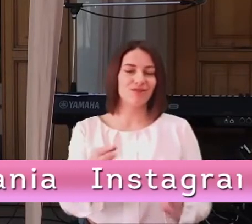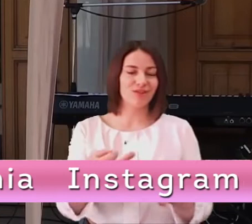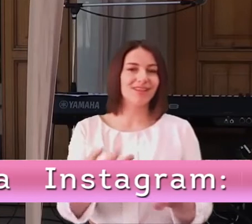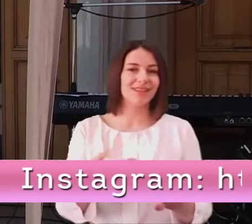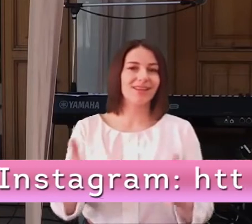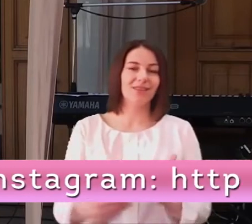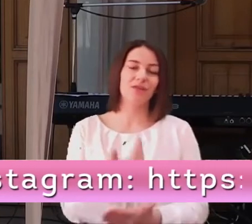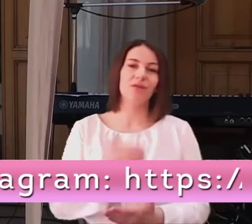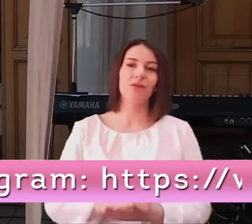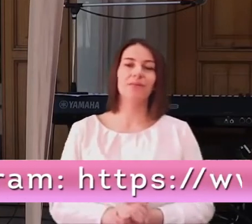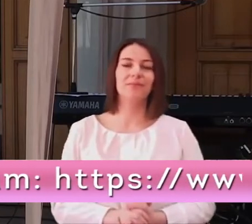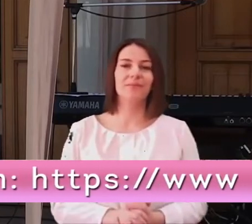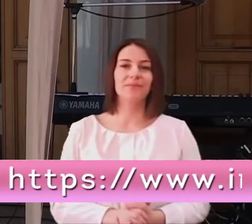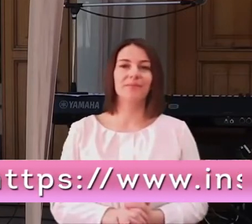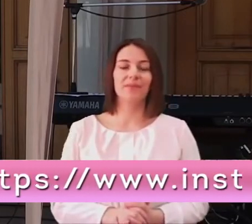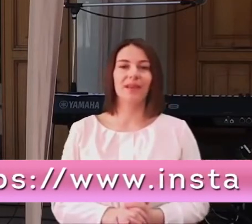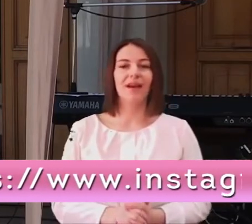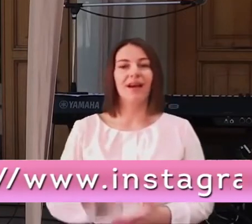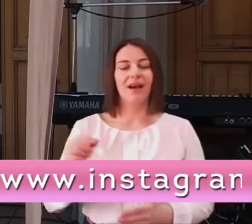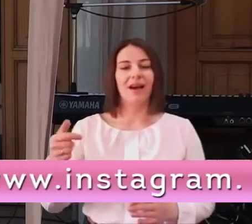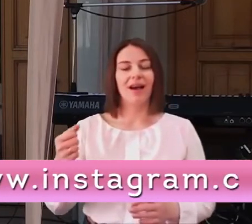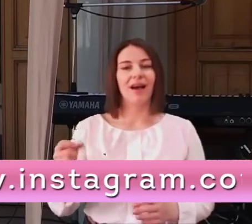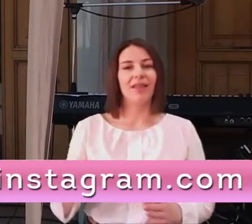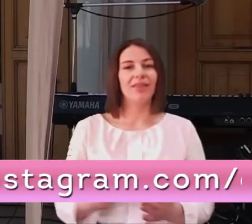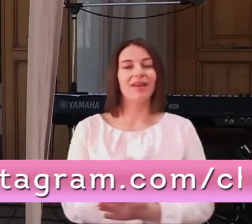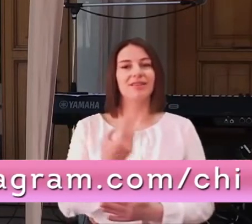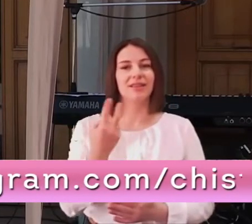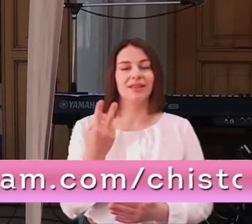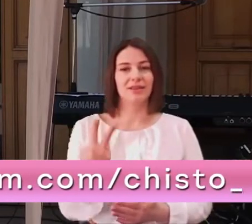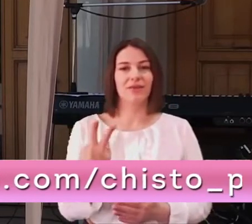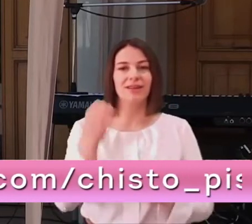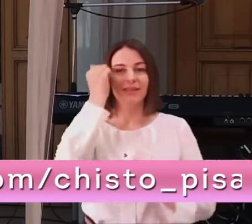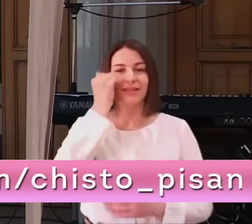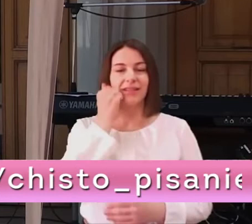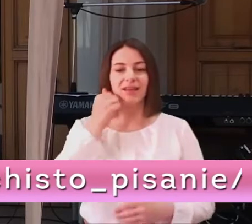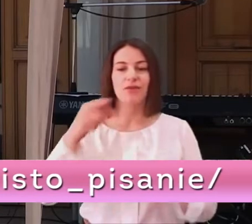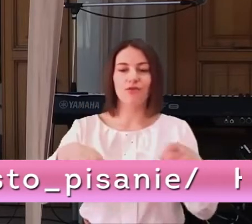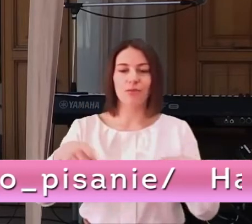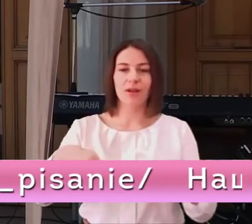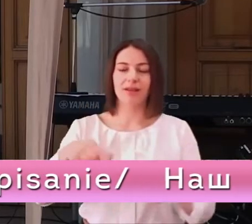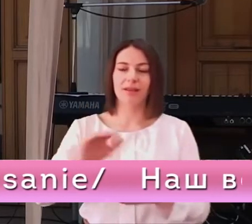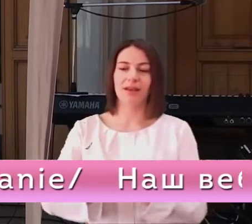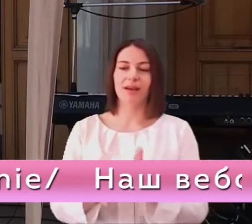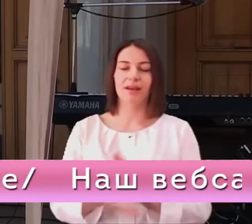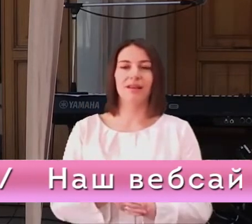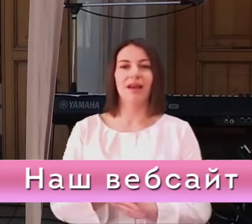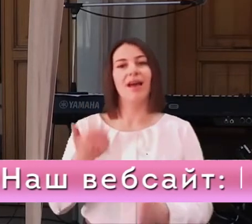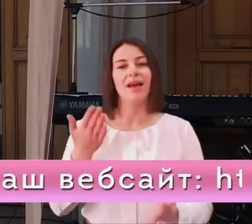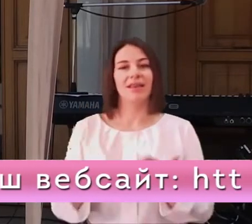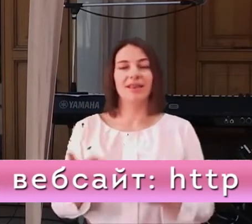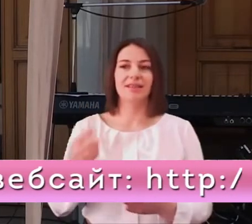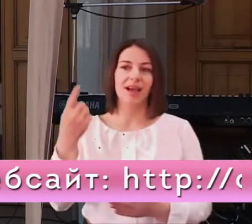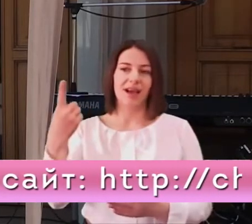два таких состарившихся футболиста договорились между собой, что если один из них умрет, он должен выйти как-то на